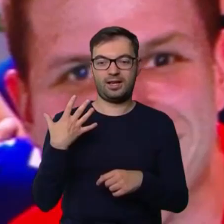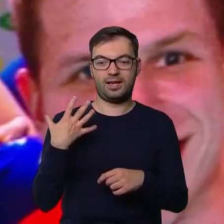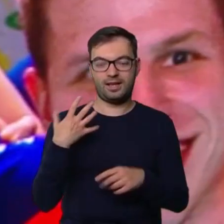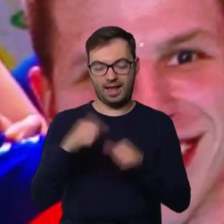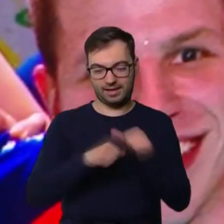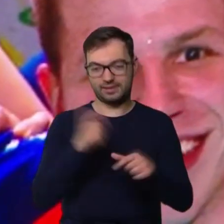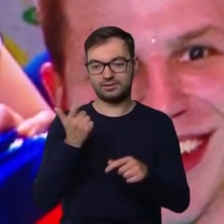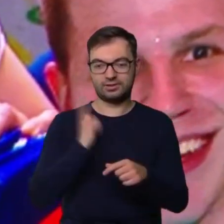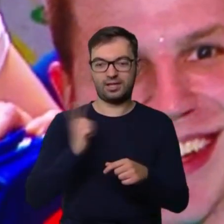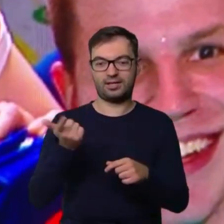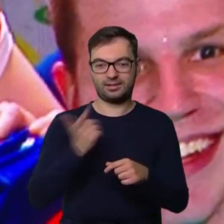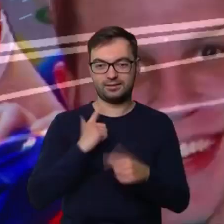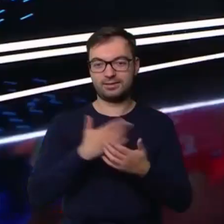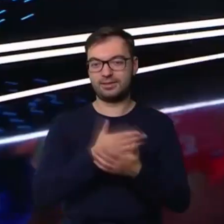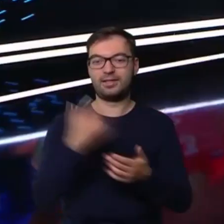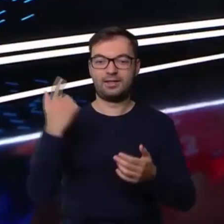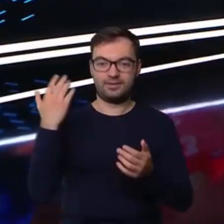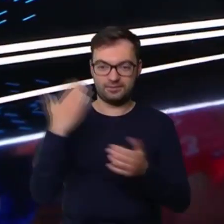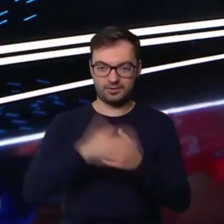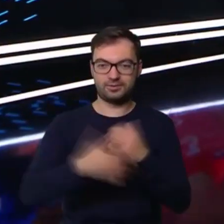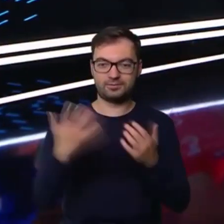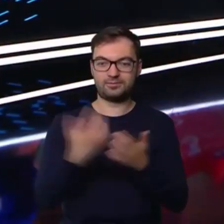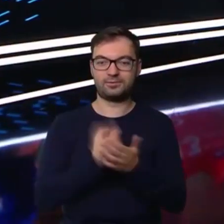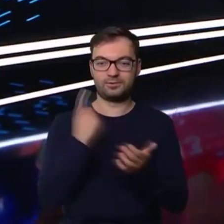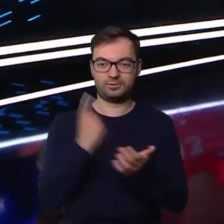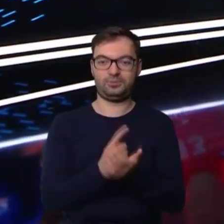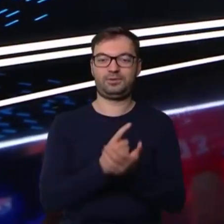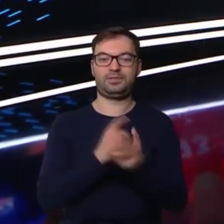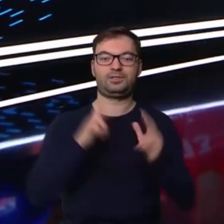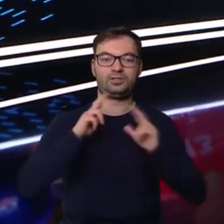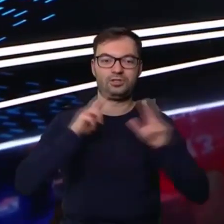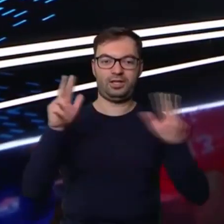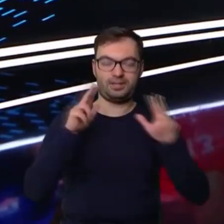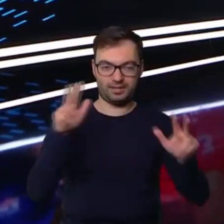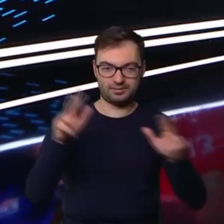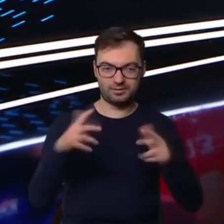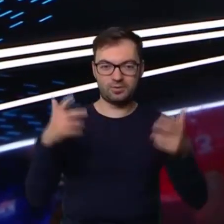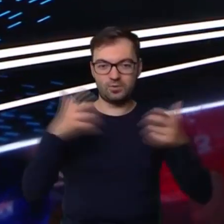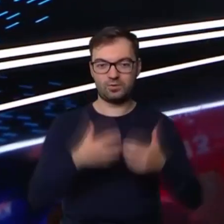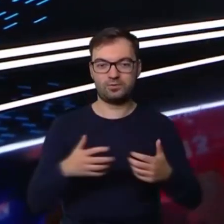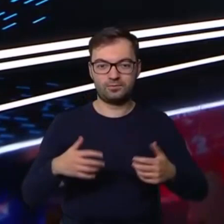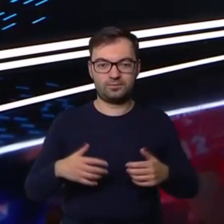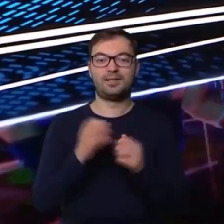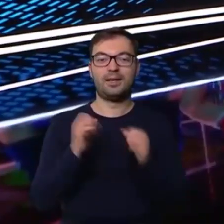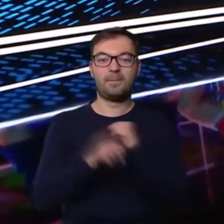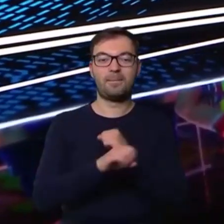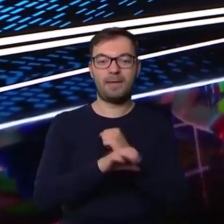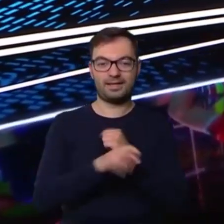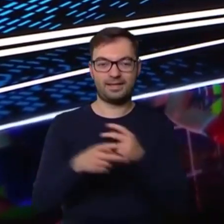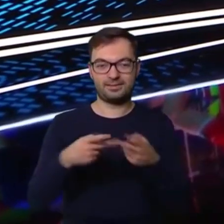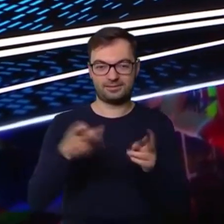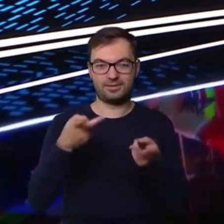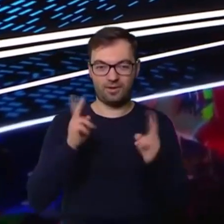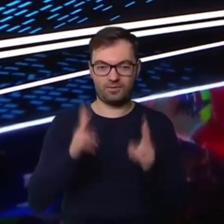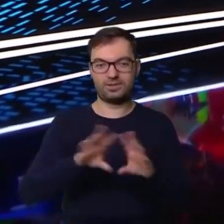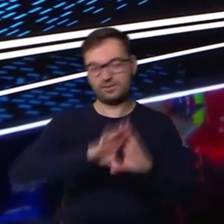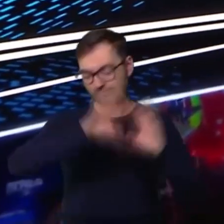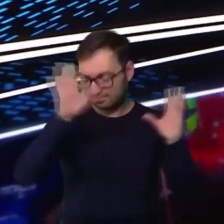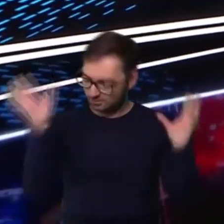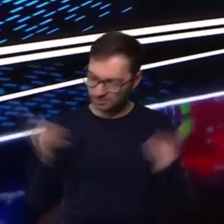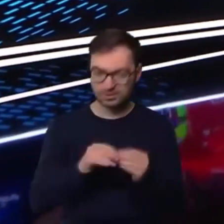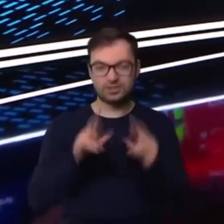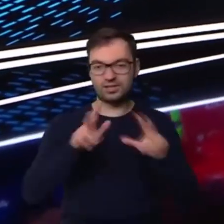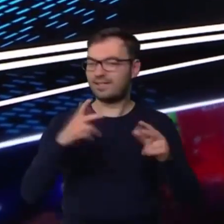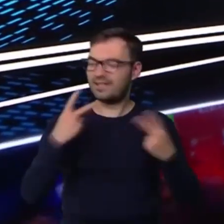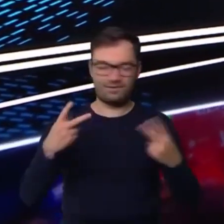czekaliśmy, Rafale i drodzy państwo, na taki sukces siatkarskiego polskiego klubu. Od płomienia. Milowiczowych oficjalnie. Wszyscy siatkarze,